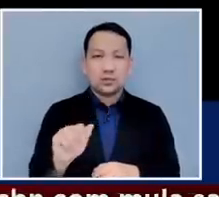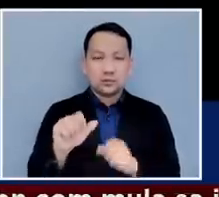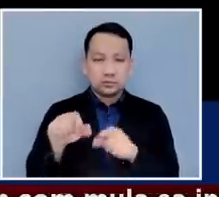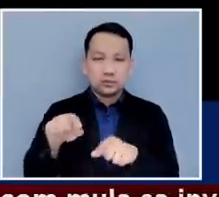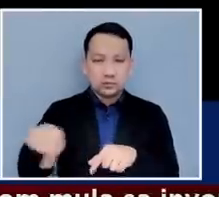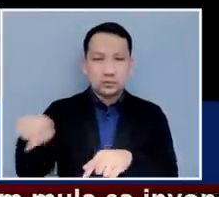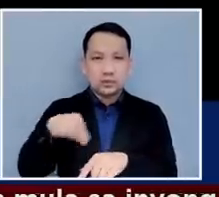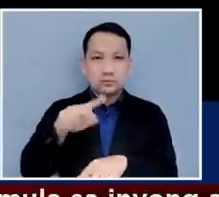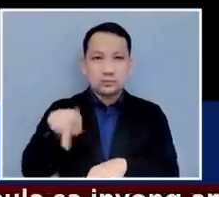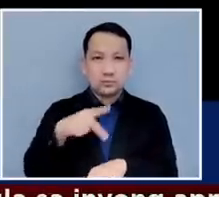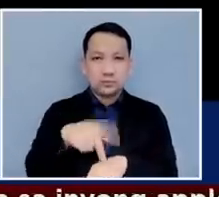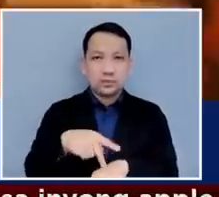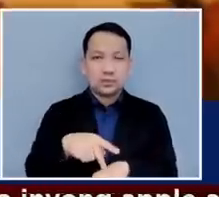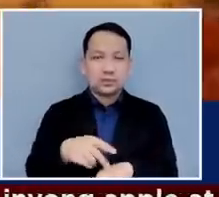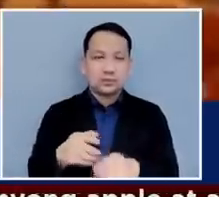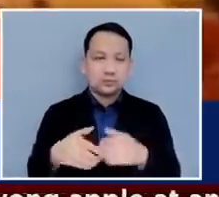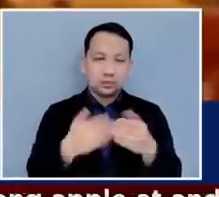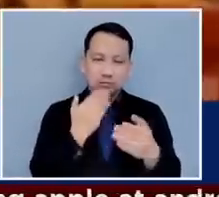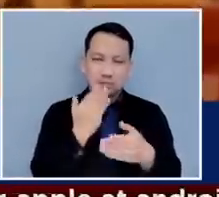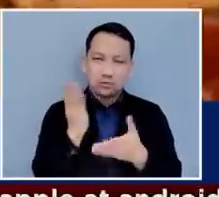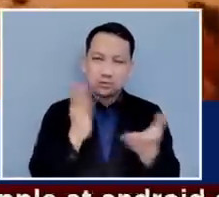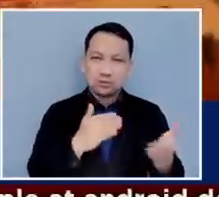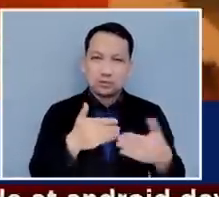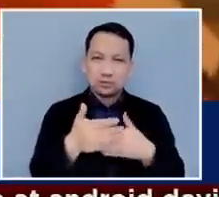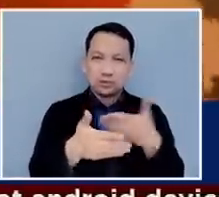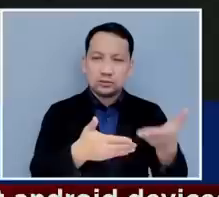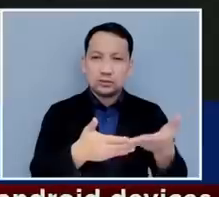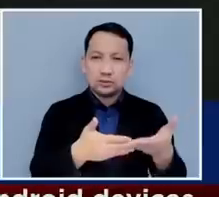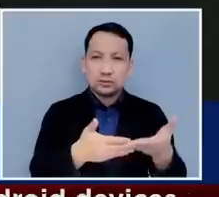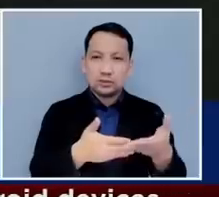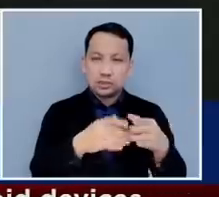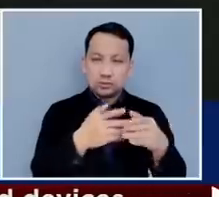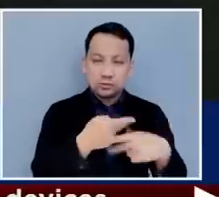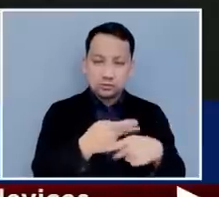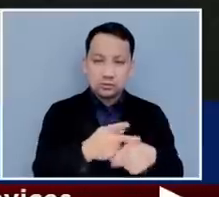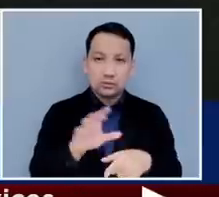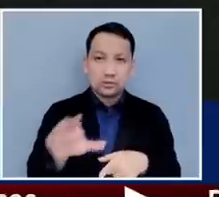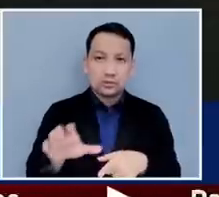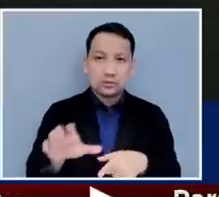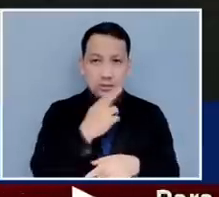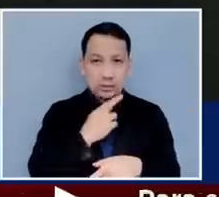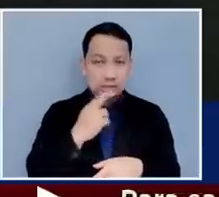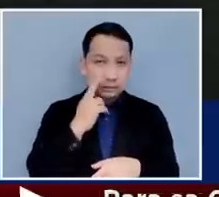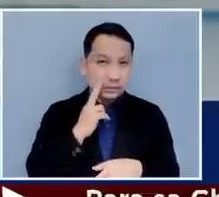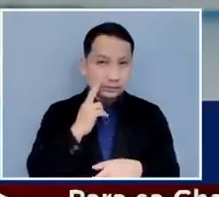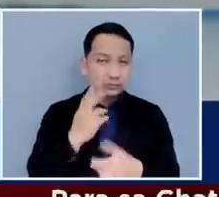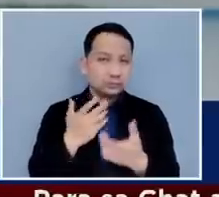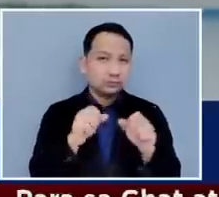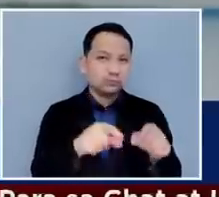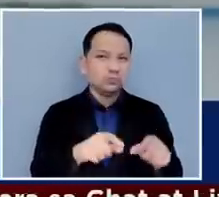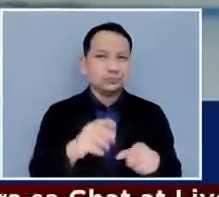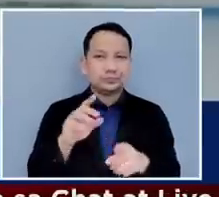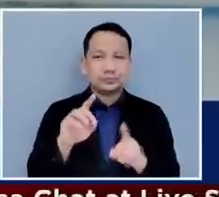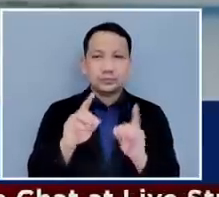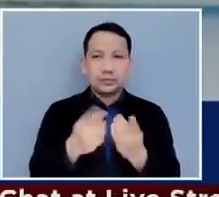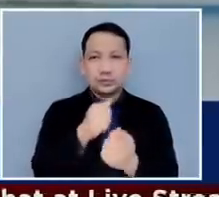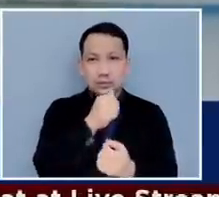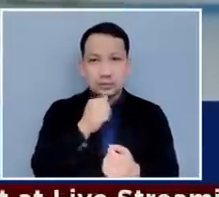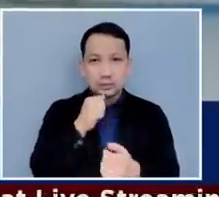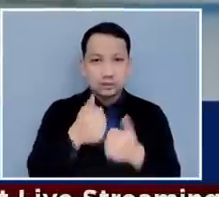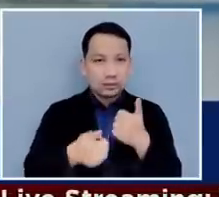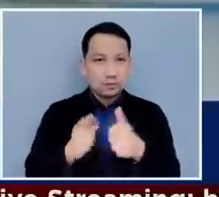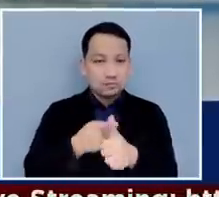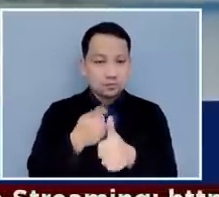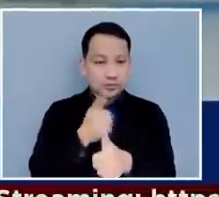ring ibenta sa Kadiwa stores ang iba pang nasabat na smuggled na produkto gaya ng bigas. Ayon sa DA, kailangang makapasa muna ito